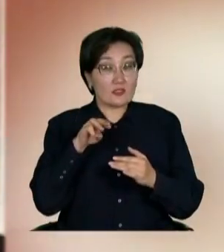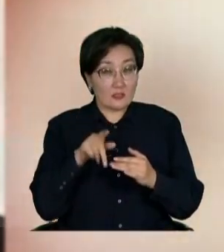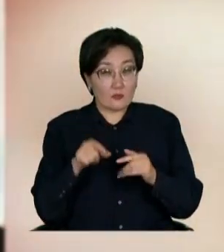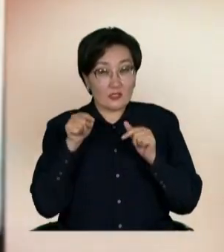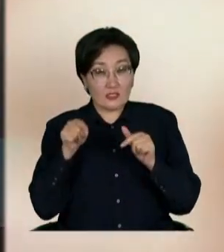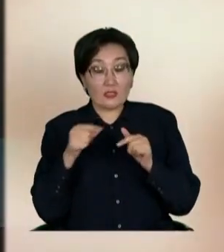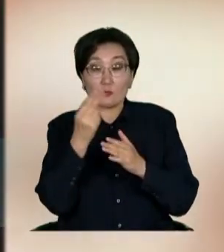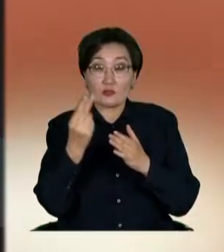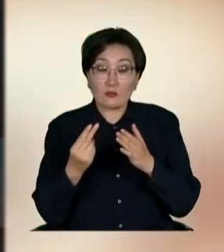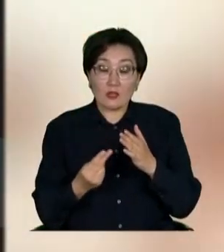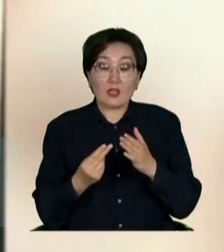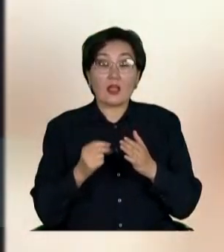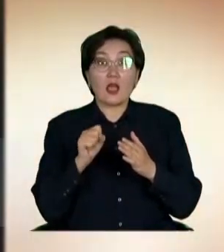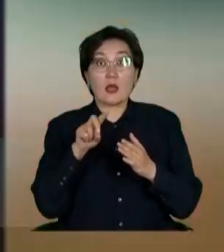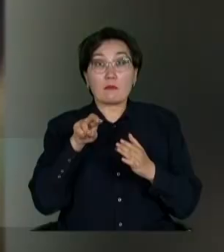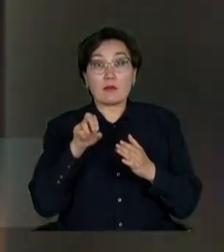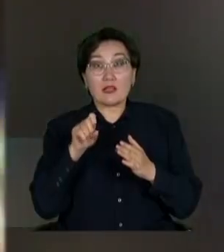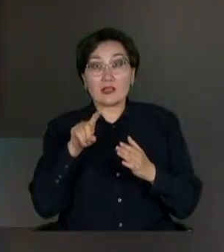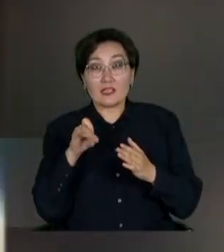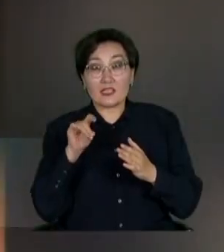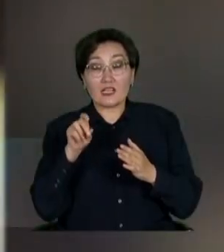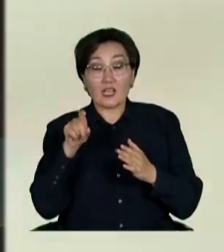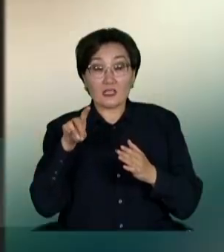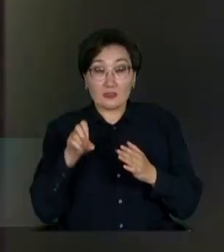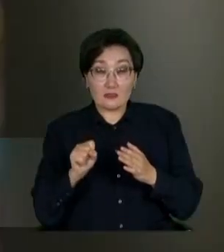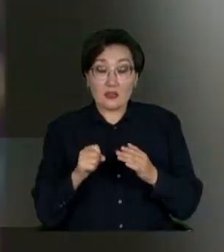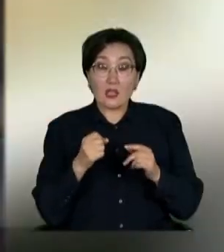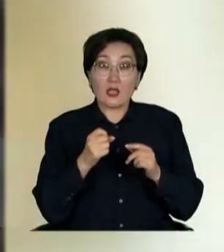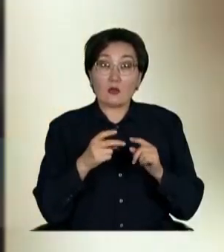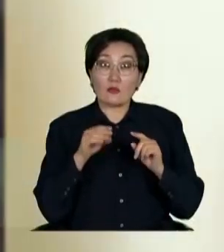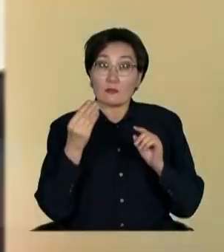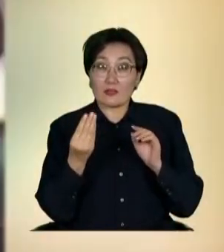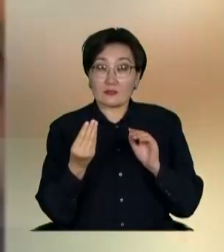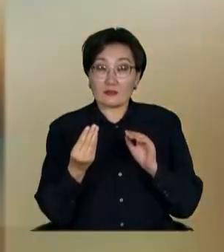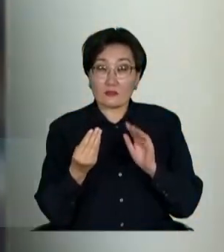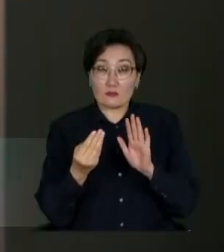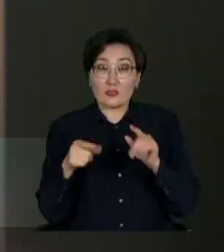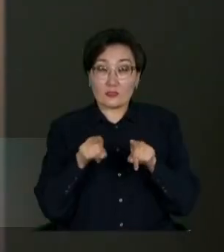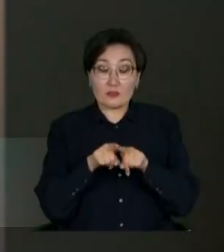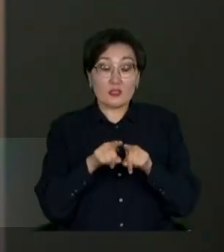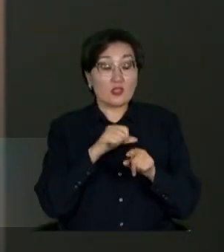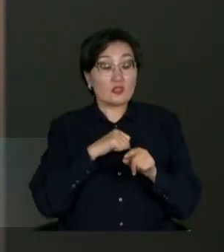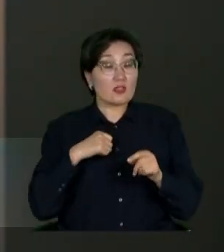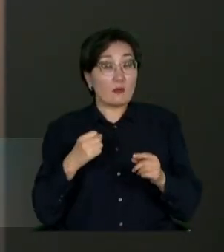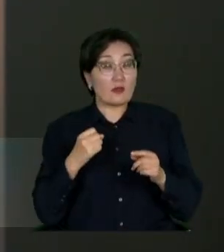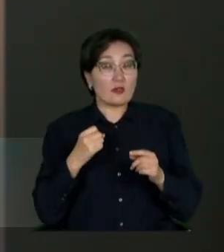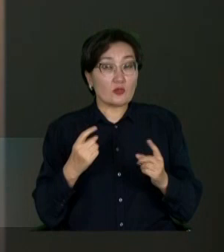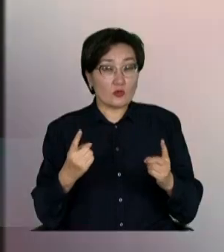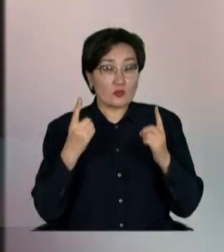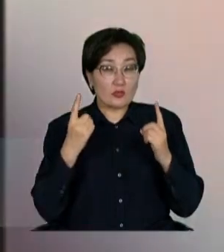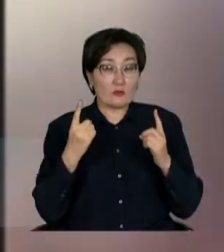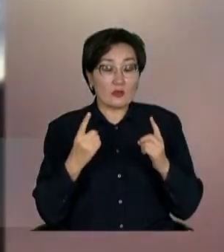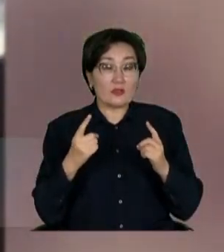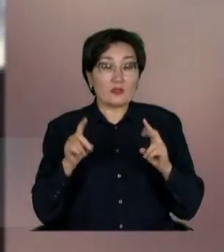Здесь изображен портрет Әбілқайыр ханы. Обратная сторона вот такая. Самая крупная